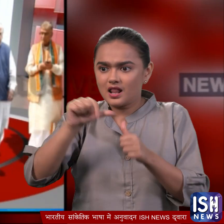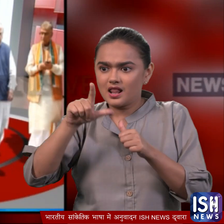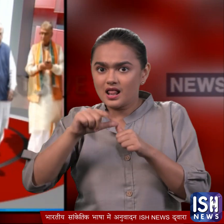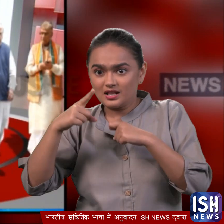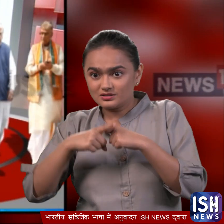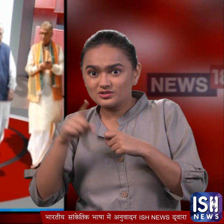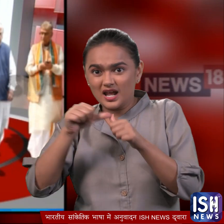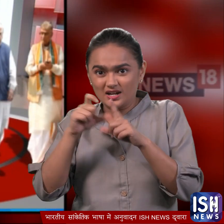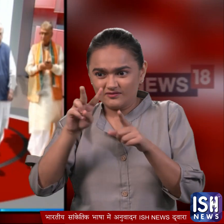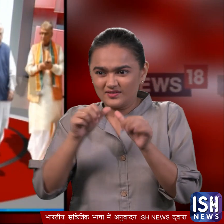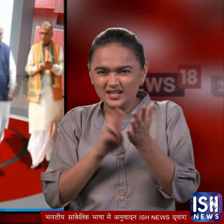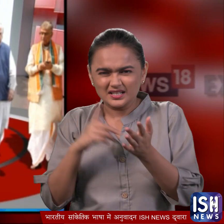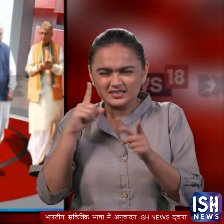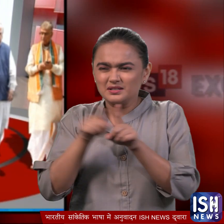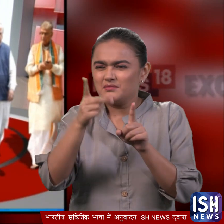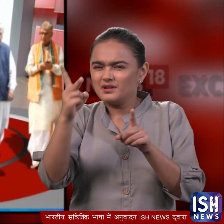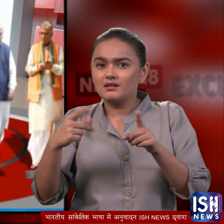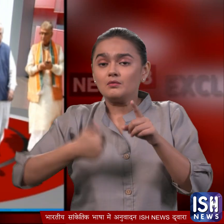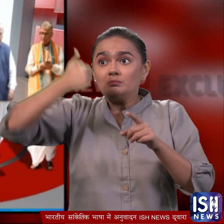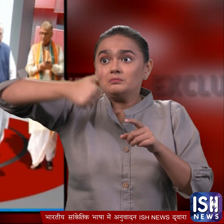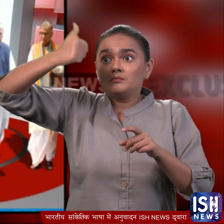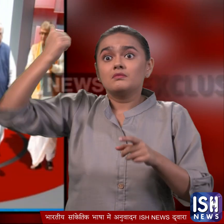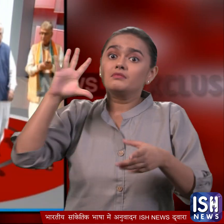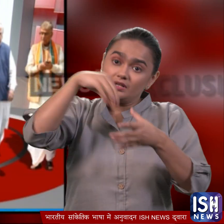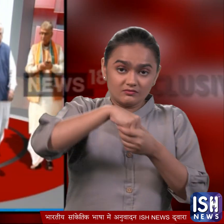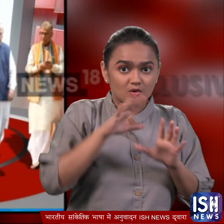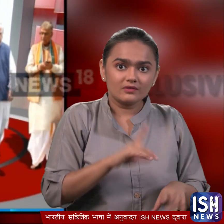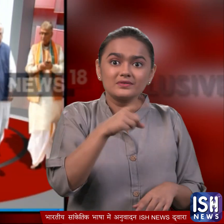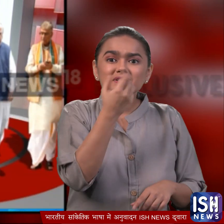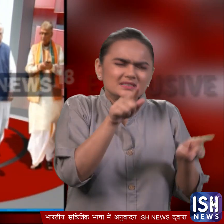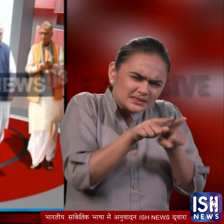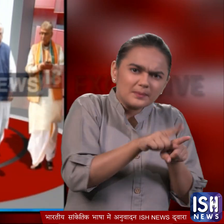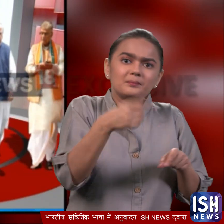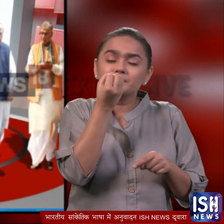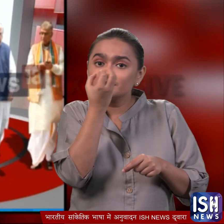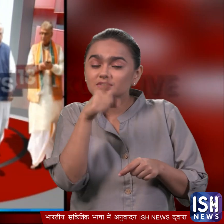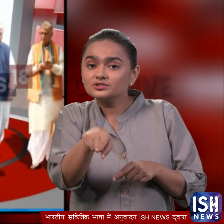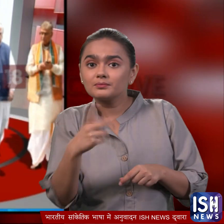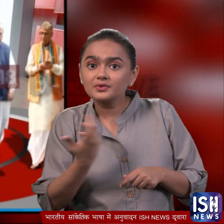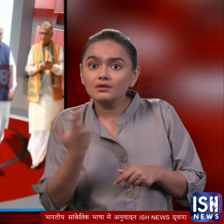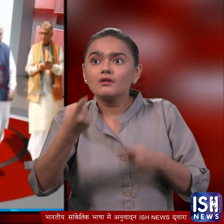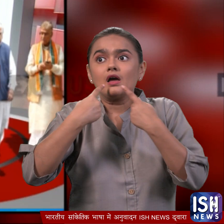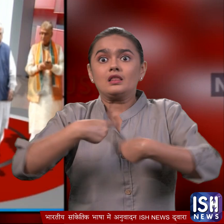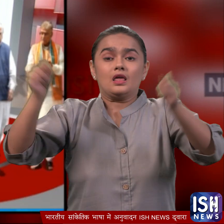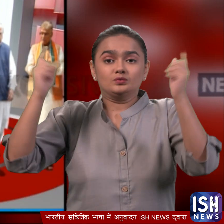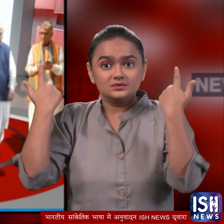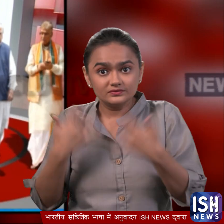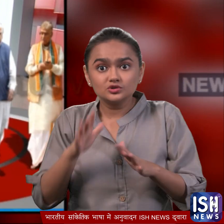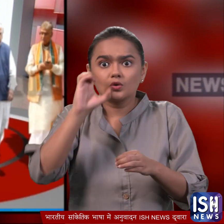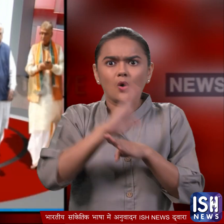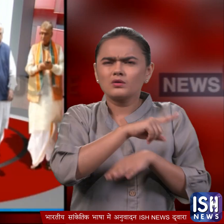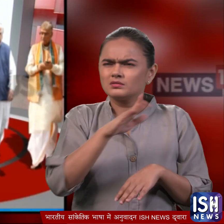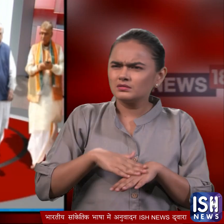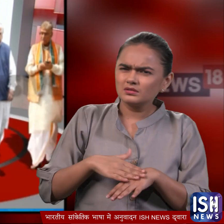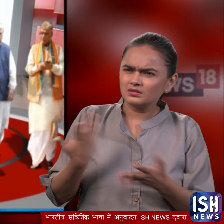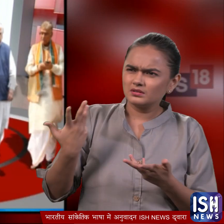में पीएम लालकृष्ण आडवाणी और मुरली मनोहर जोशी जैसे सीनियर नेता शामिल हैं। जैसे ही बीजेपी की राष्ट्रीय कार्यकारिणी का ऐलान